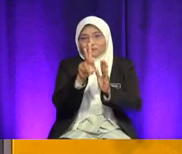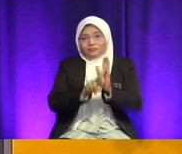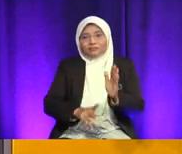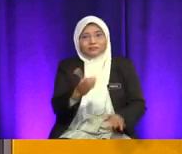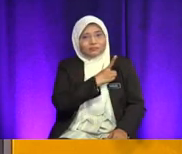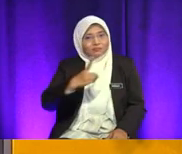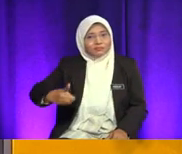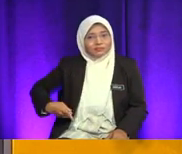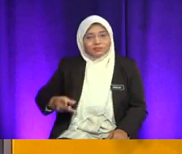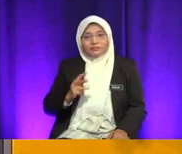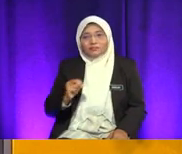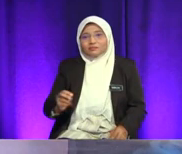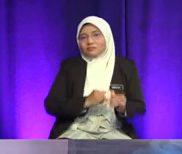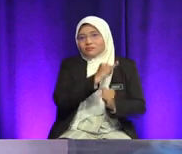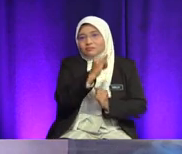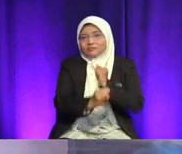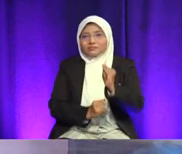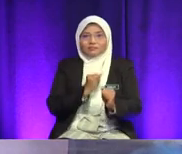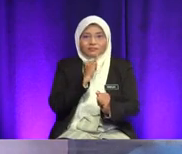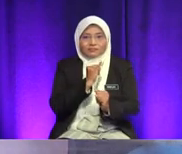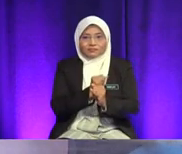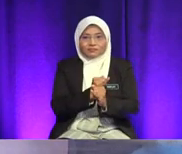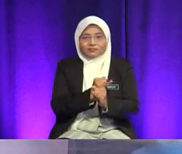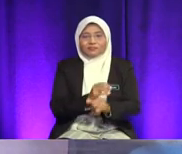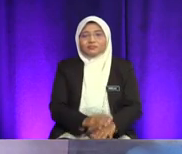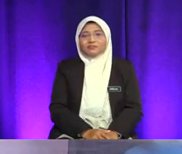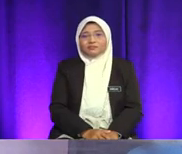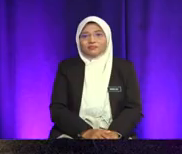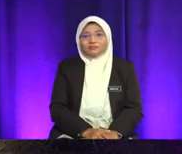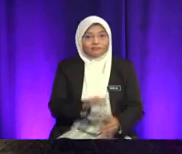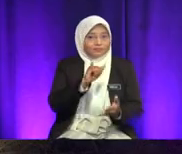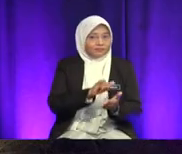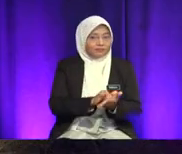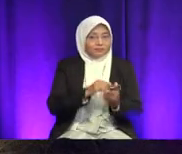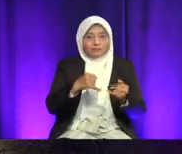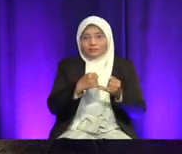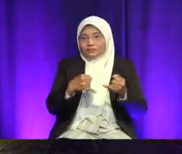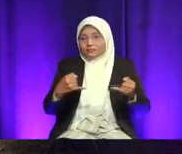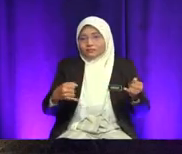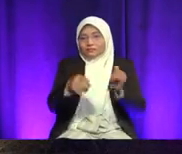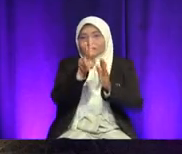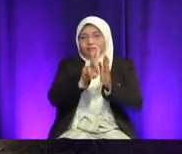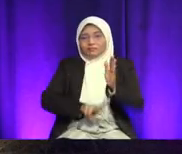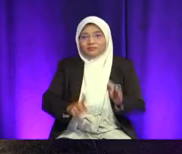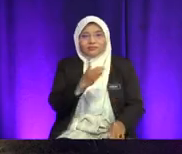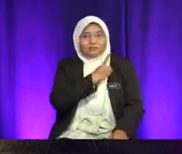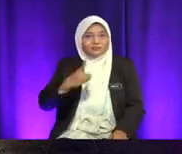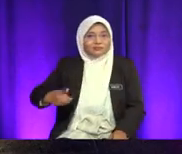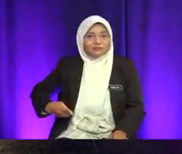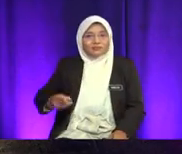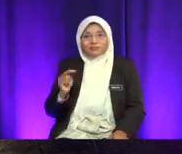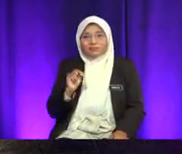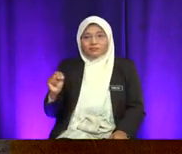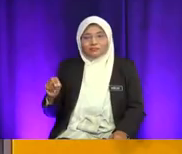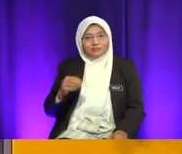yang merdeka itu ialah jenis-jenis kedaulatan Rina ada empat jenis